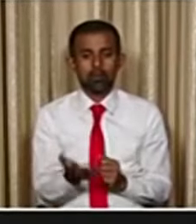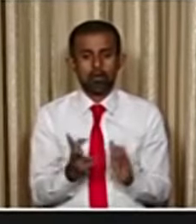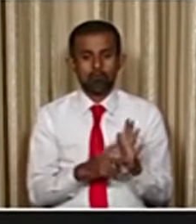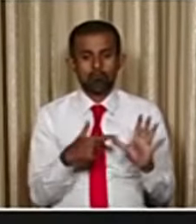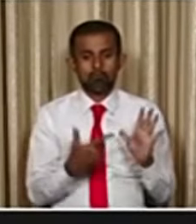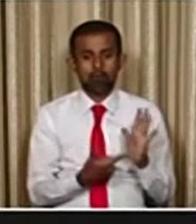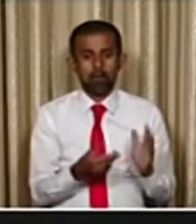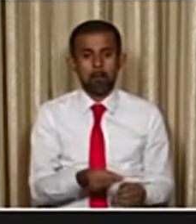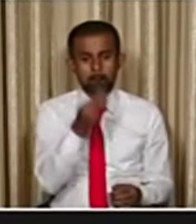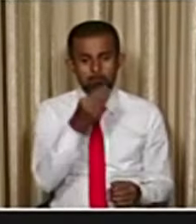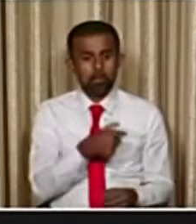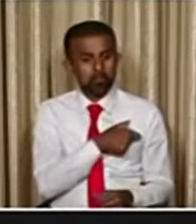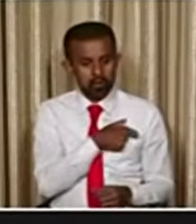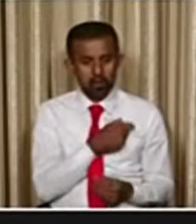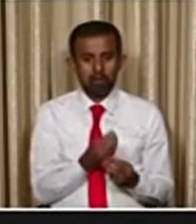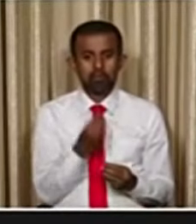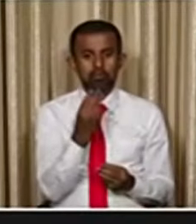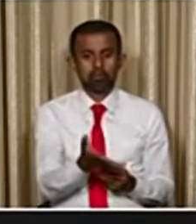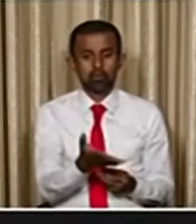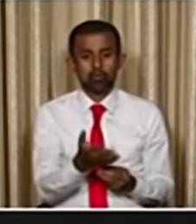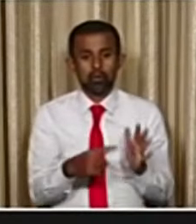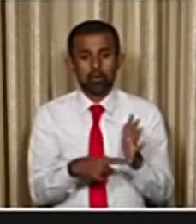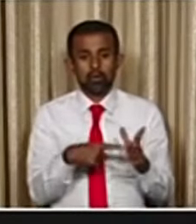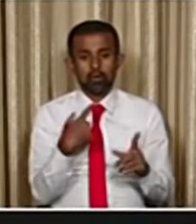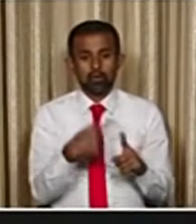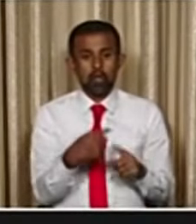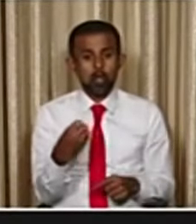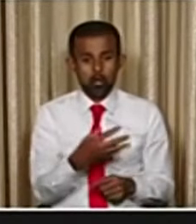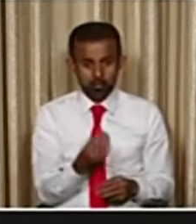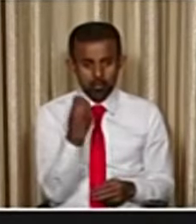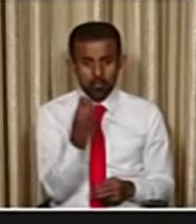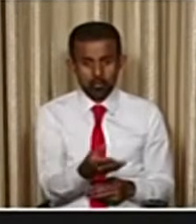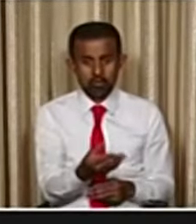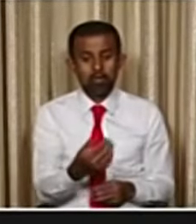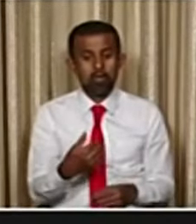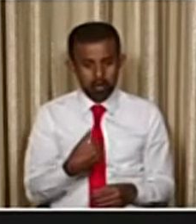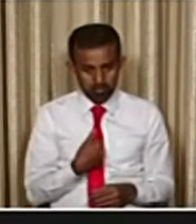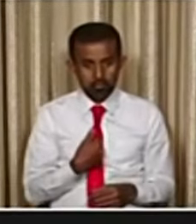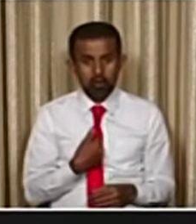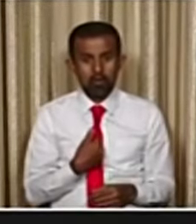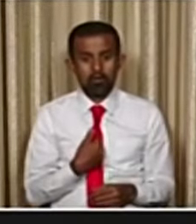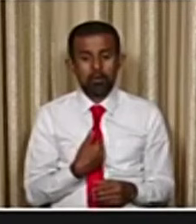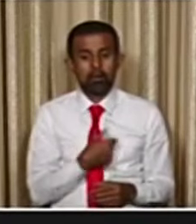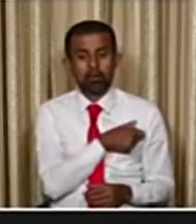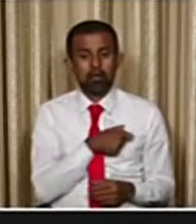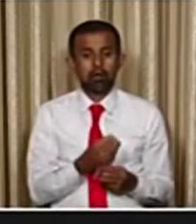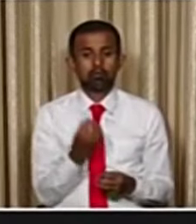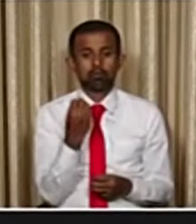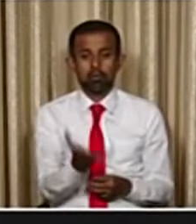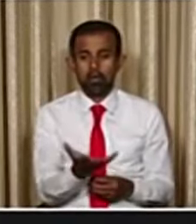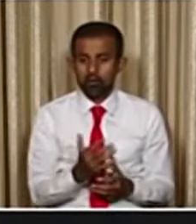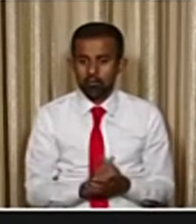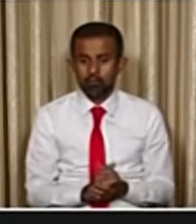වැඩි කරලා වැට්ටක වැඩි කරනවා අපි නායකත්වය දුන්නා. ටැක්ස් ඇඩ්ඩිෆිකේෂන් නම් එක සඳහුලා දීපු වෙලාවේ ඒකට අපි නායකත්වය දුන්නා.